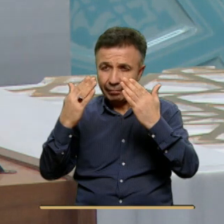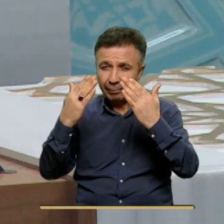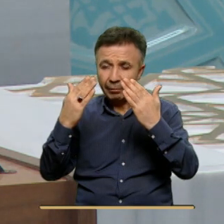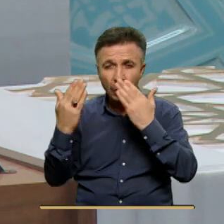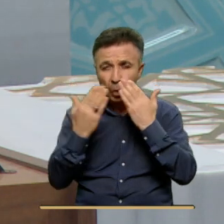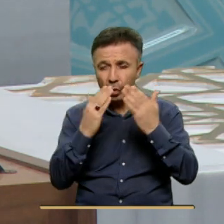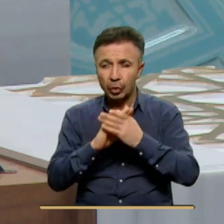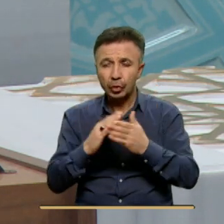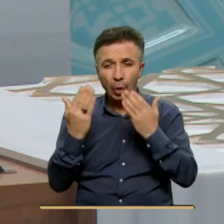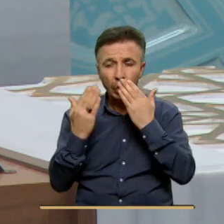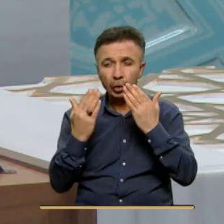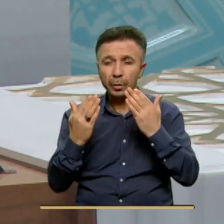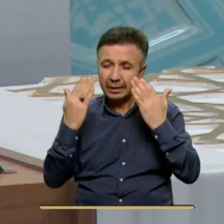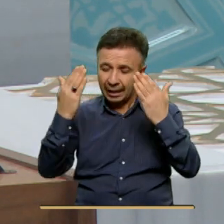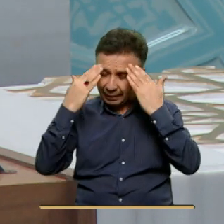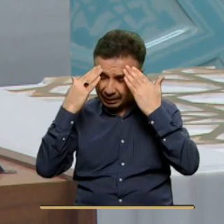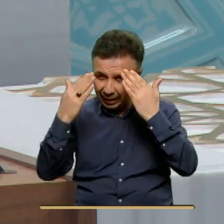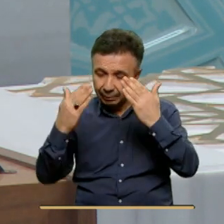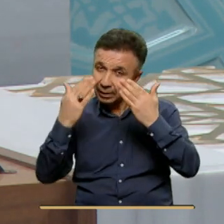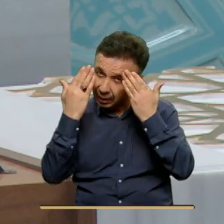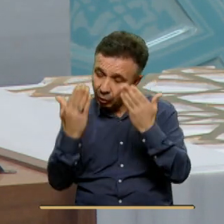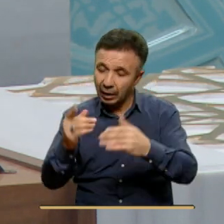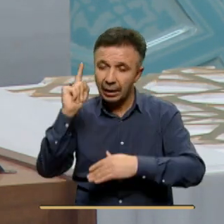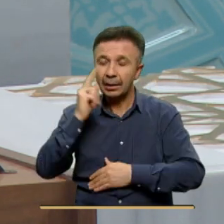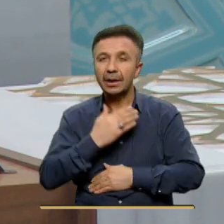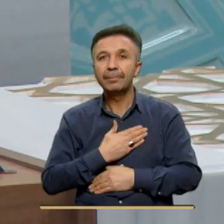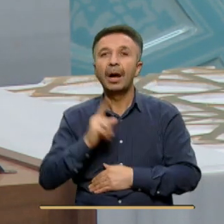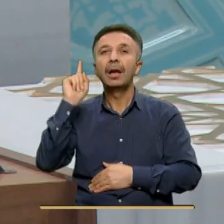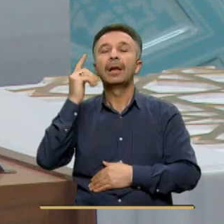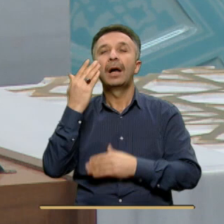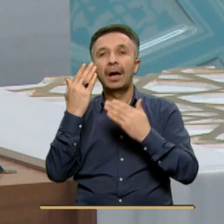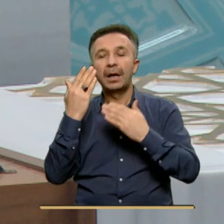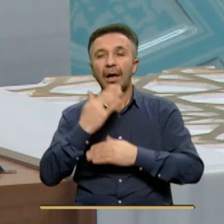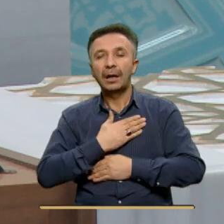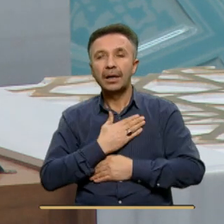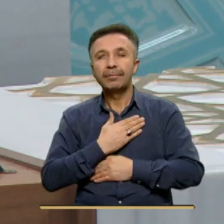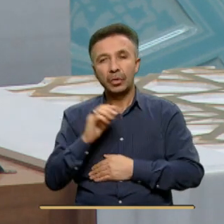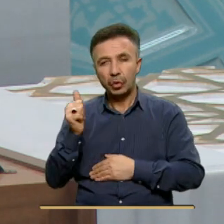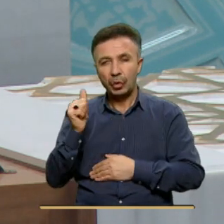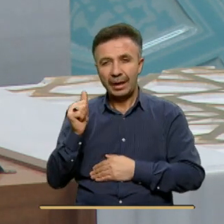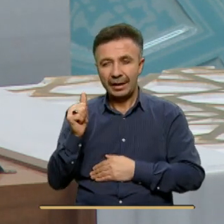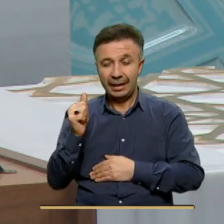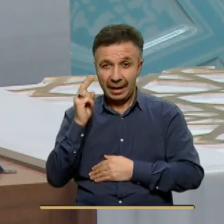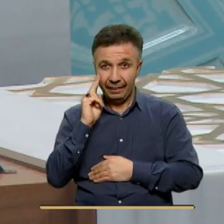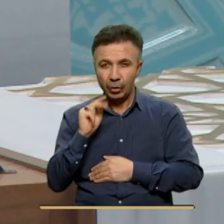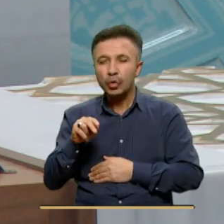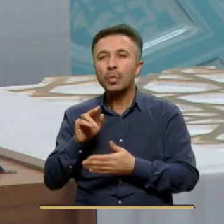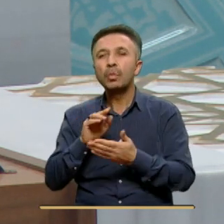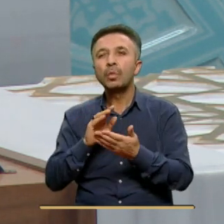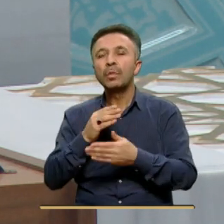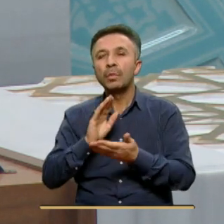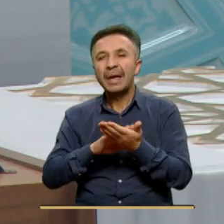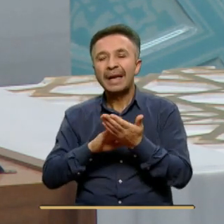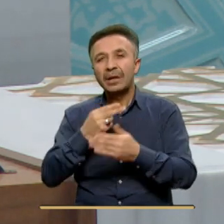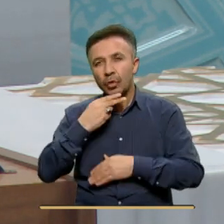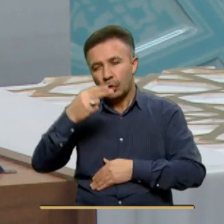Okuduğumuz salatü selamlarımızı kabul eyle ya Rabbi. Allah'ım günlerin efendisi şu mübarek cuma